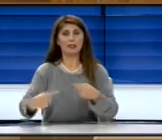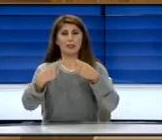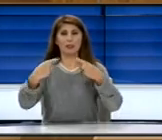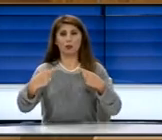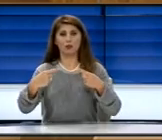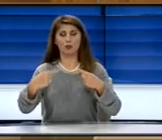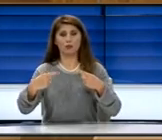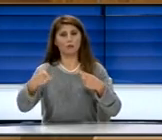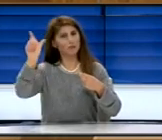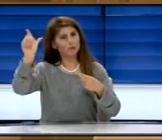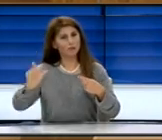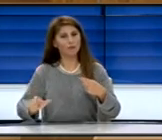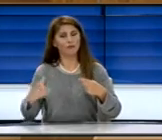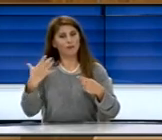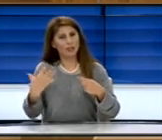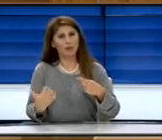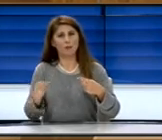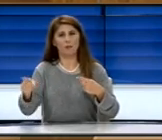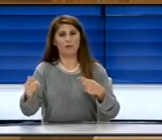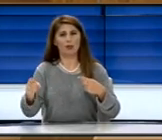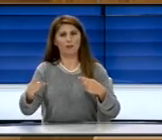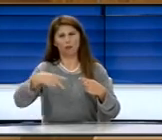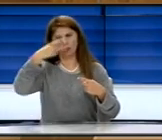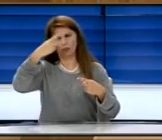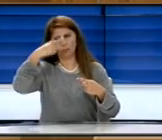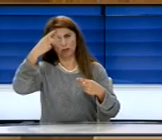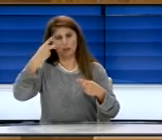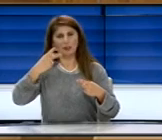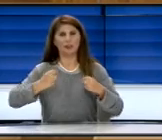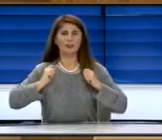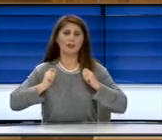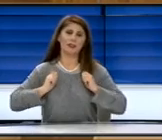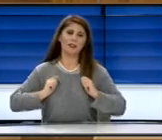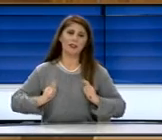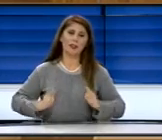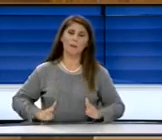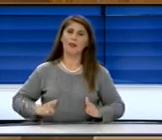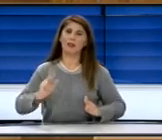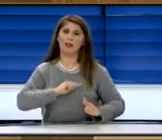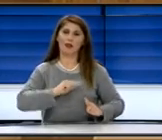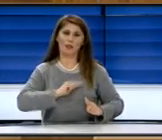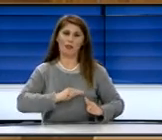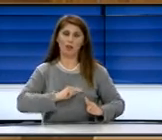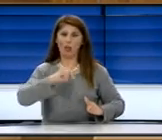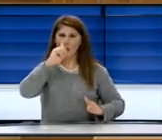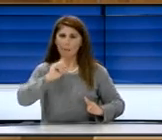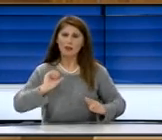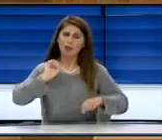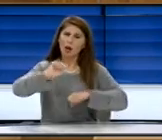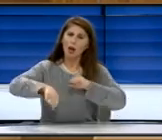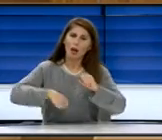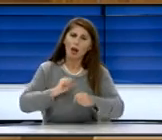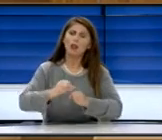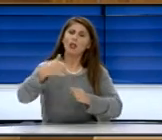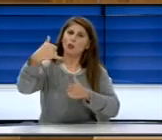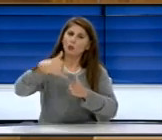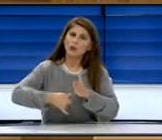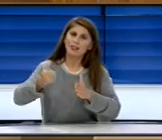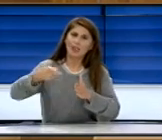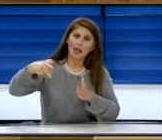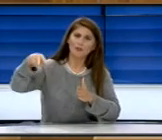με την ίδια την υπάρχουσα ασυδοσία της καπιταλιστικής κερδοφορίας. Απαιτεί αγώνα για